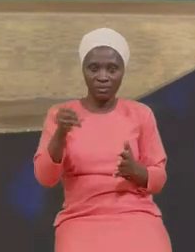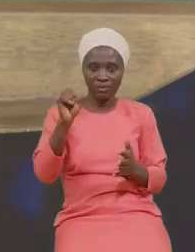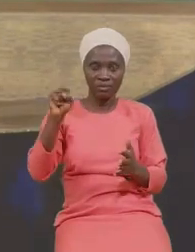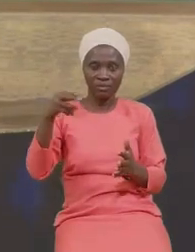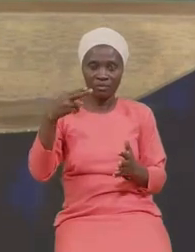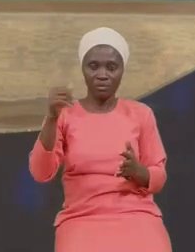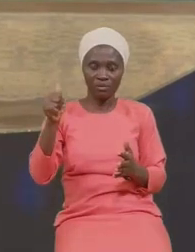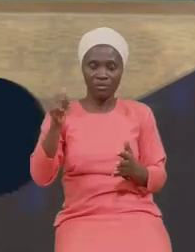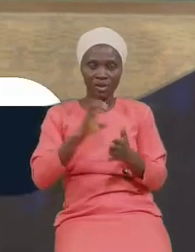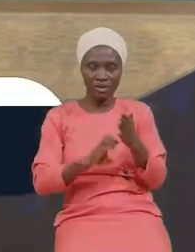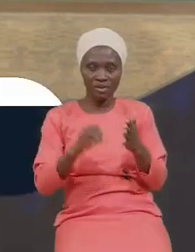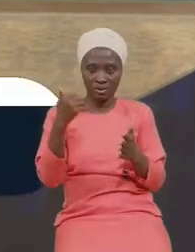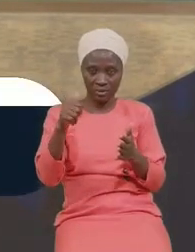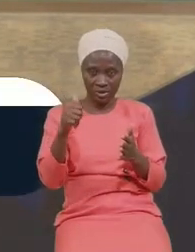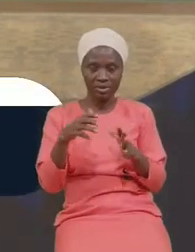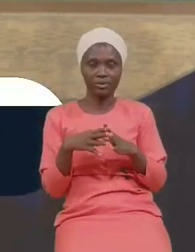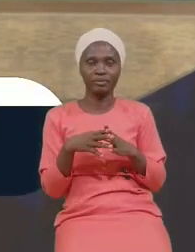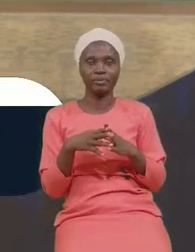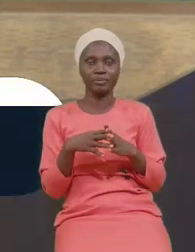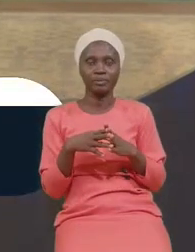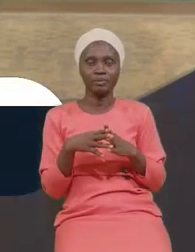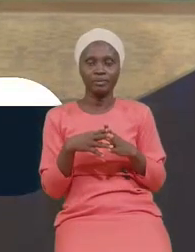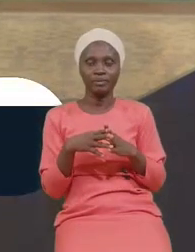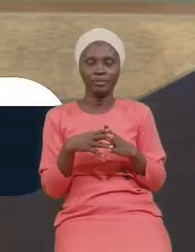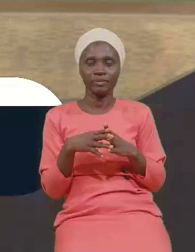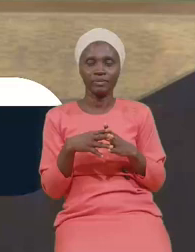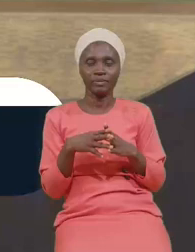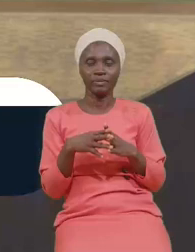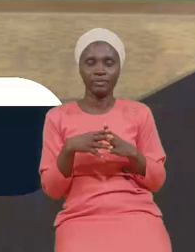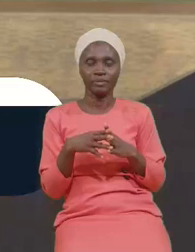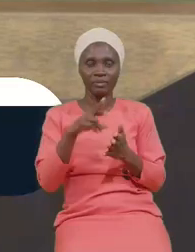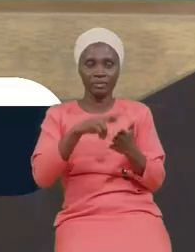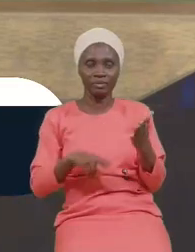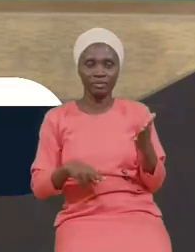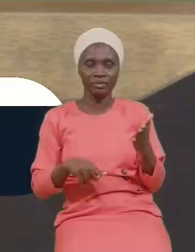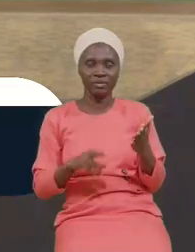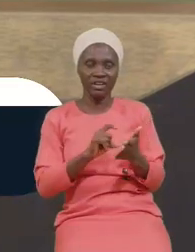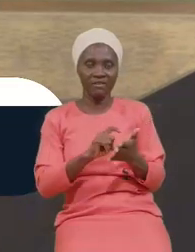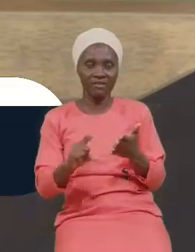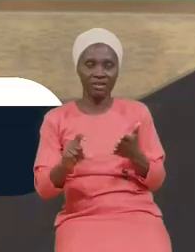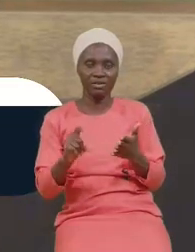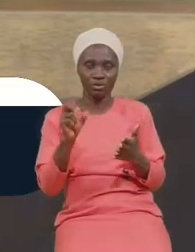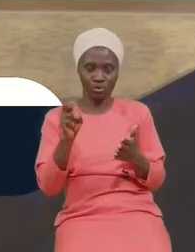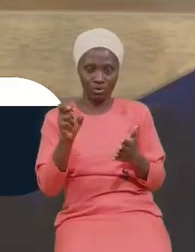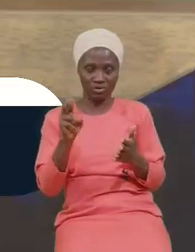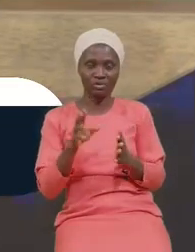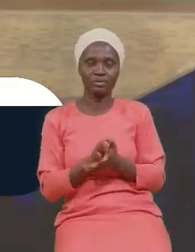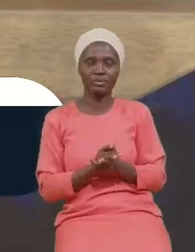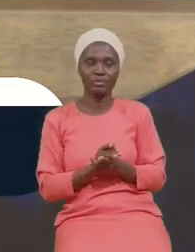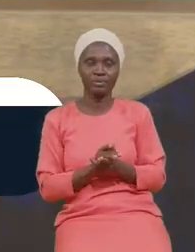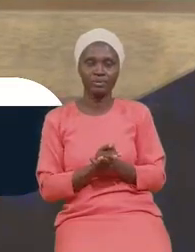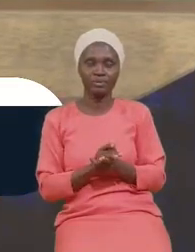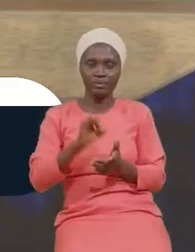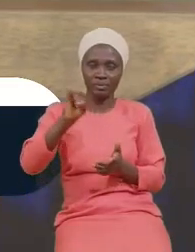10 José au chapitre 10 il est le verset 12 Jésus